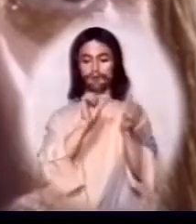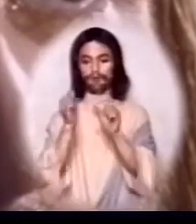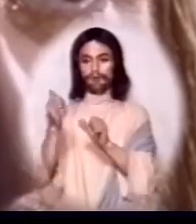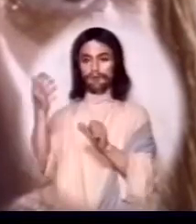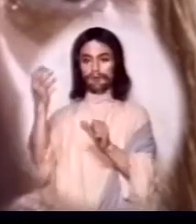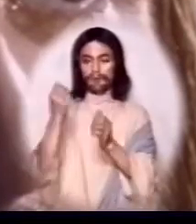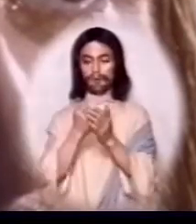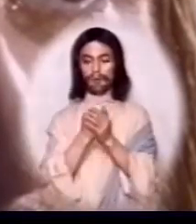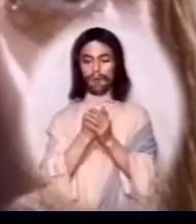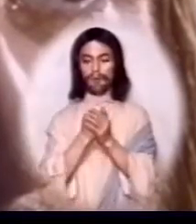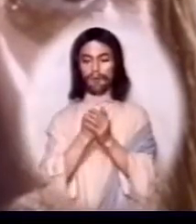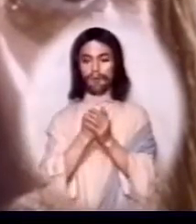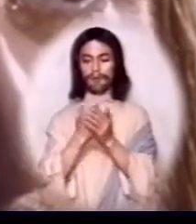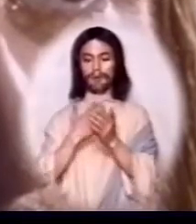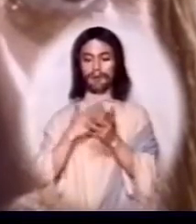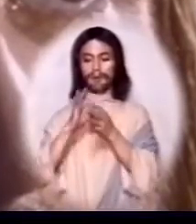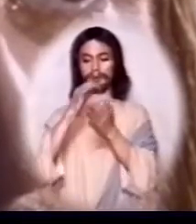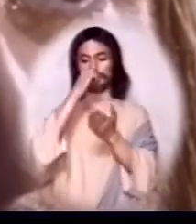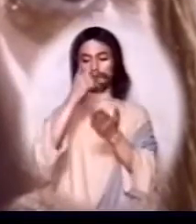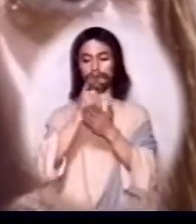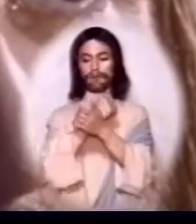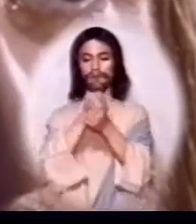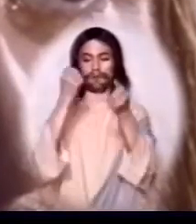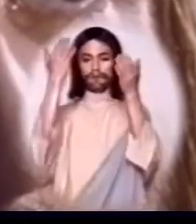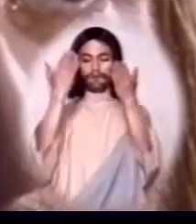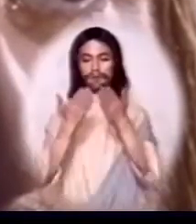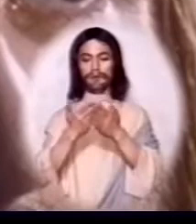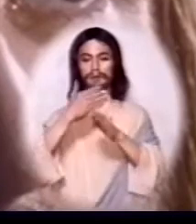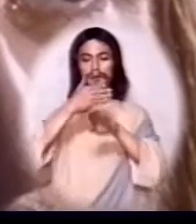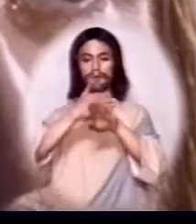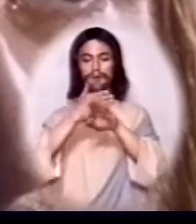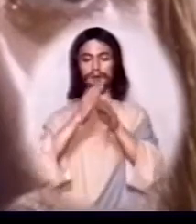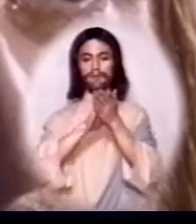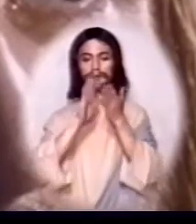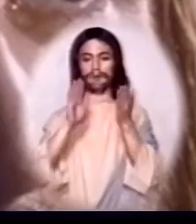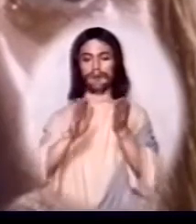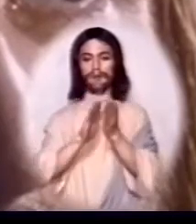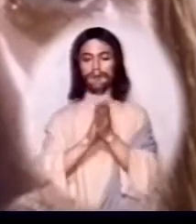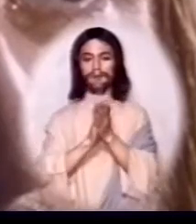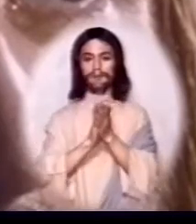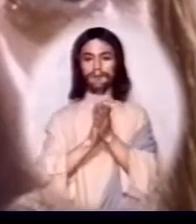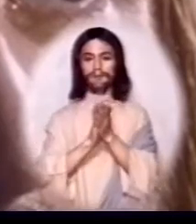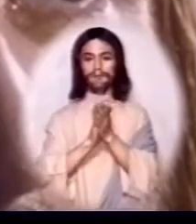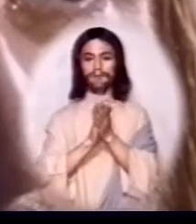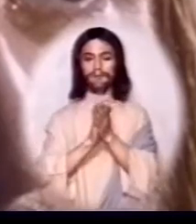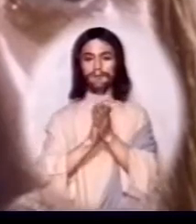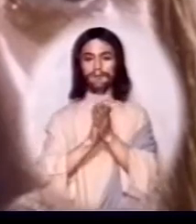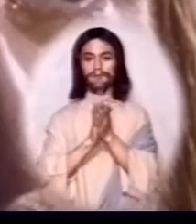십자가에서 죽으심으로 나의 죄를 용서해 주심을 감사합니다.